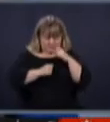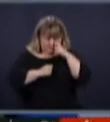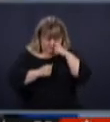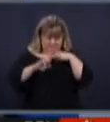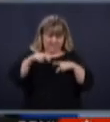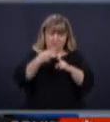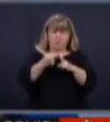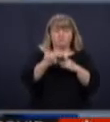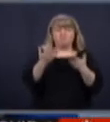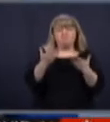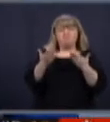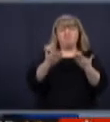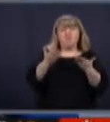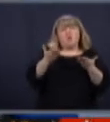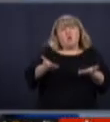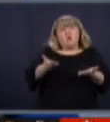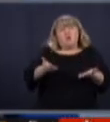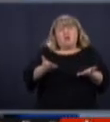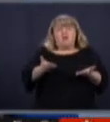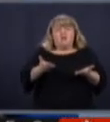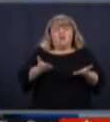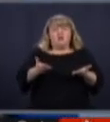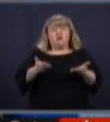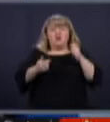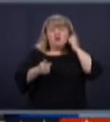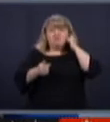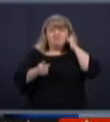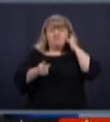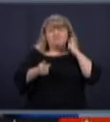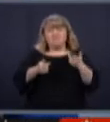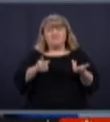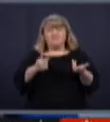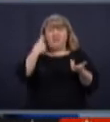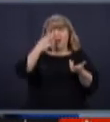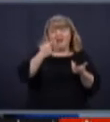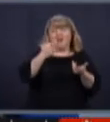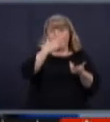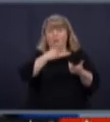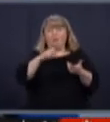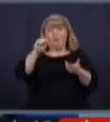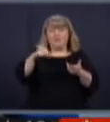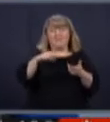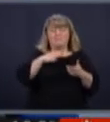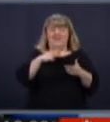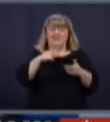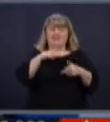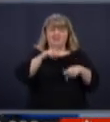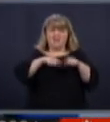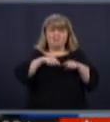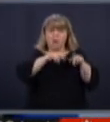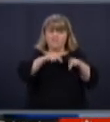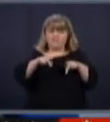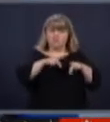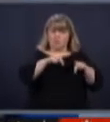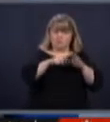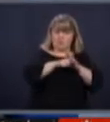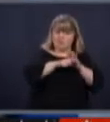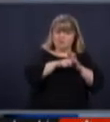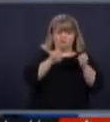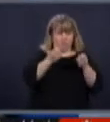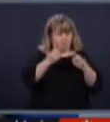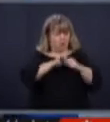je vais vous dire bien honnêtement, ça plaît à l'esprit en théorie, mais en pratique, là, même si on a des gens qui sont négatifs, qu'on est au début de leurs symptômes,